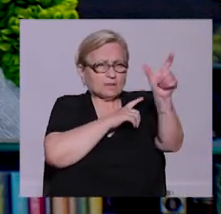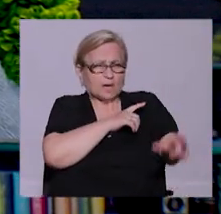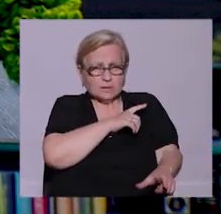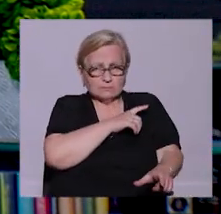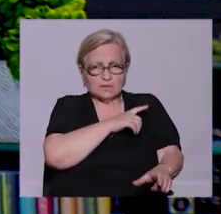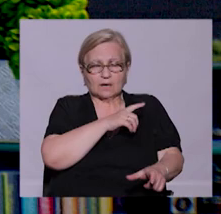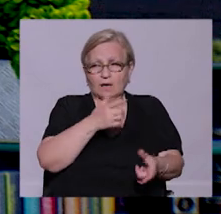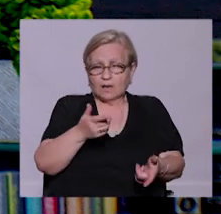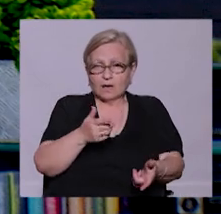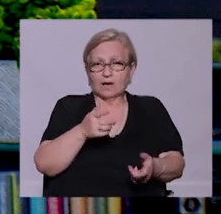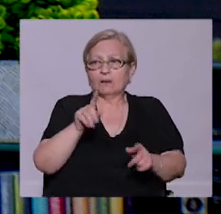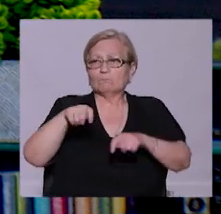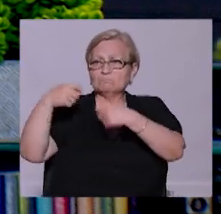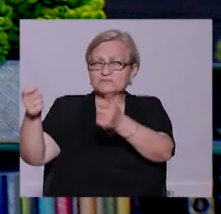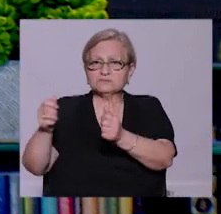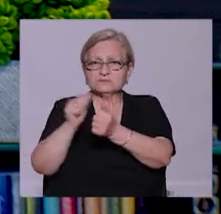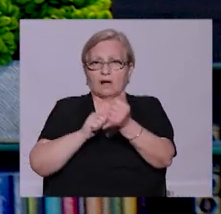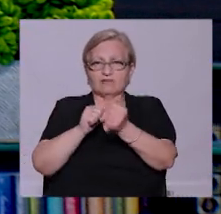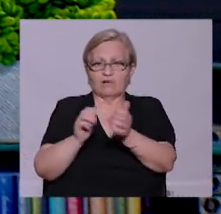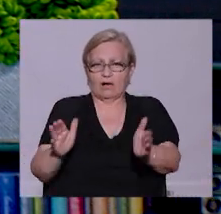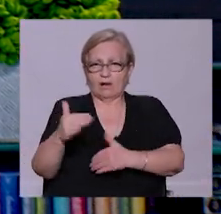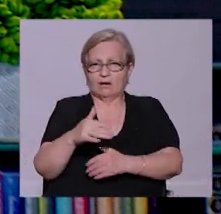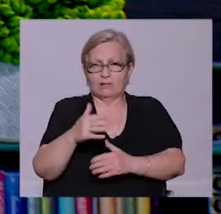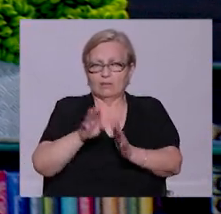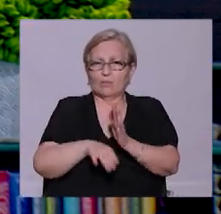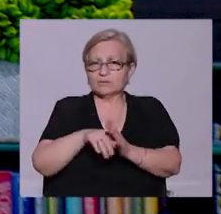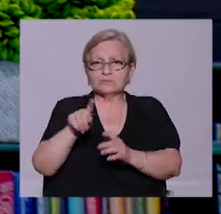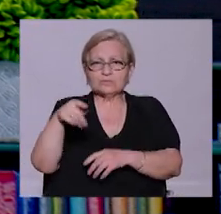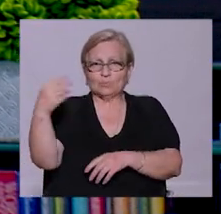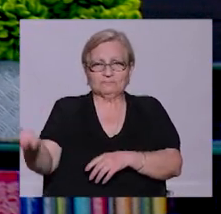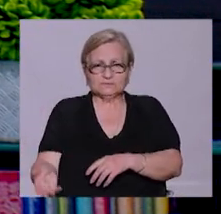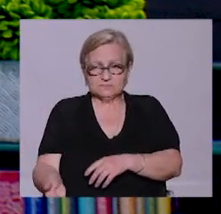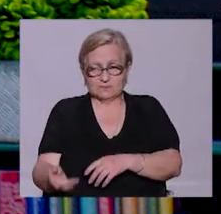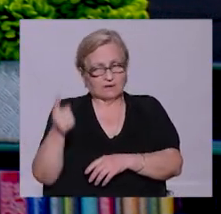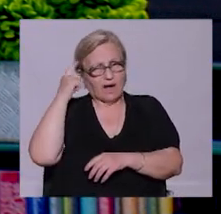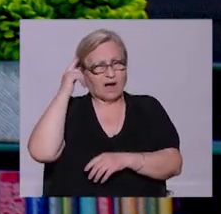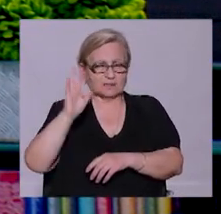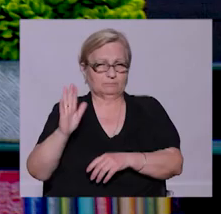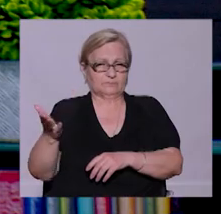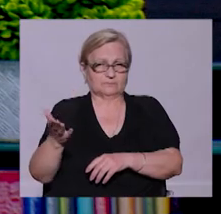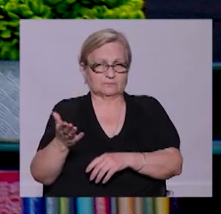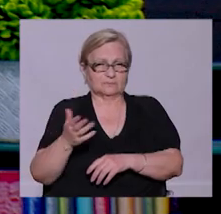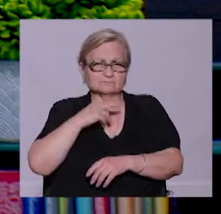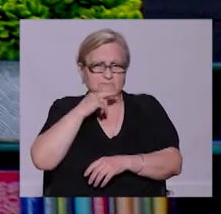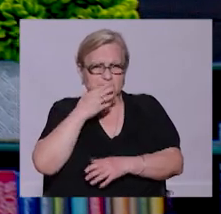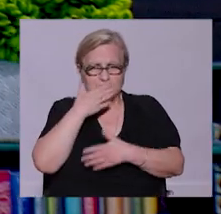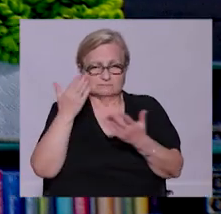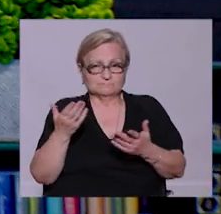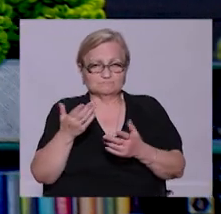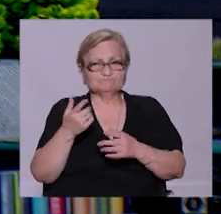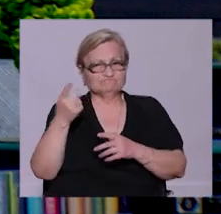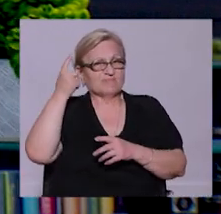ჰქონდა, სათვალავიც კი არეოდა, რატომ გამოატანა თავის ქალიშვილს მხოლოდ და მხოლოდ ქვა? ადგა და ასე